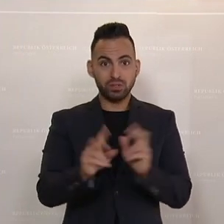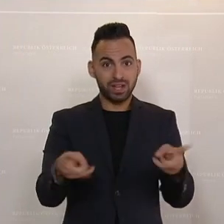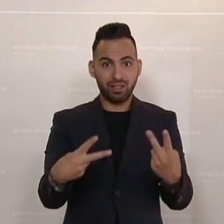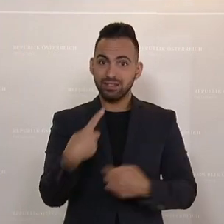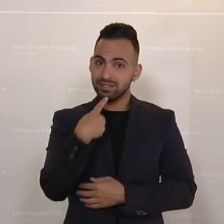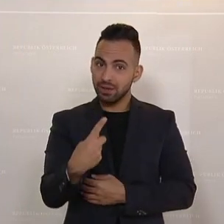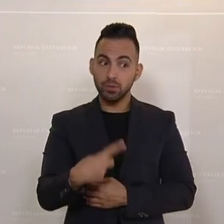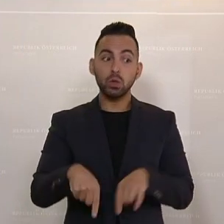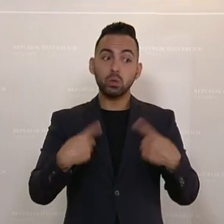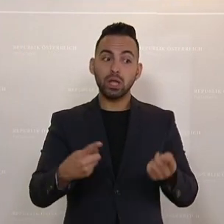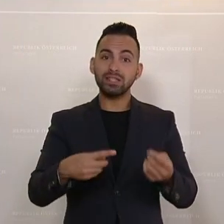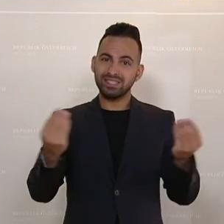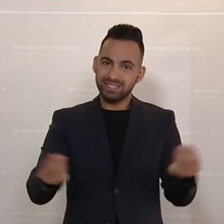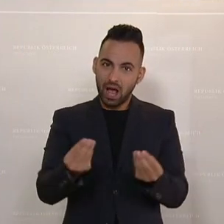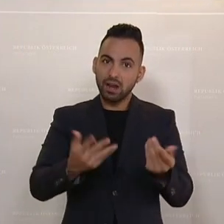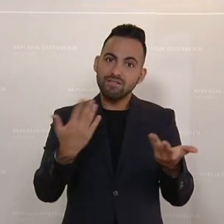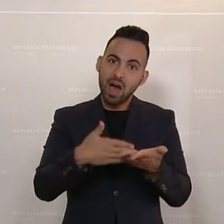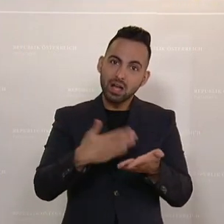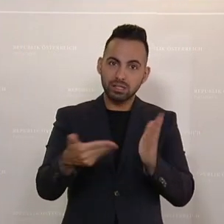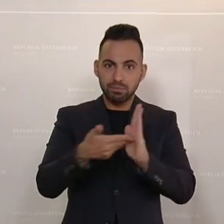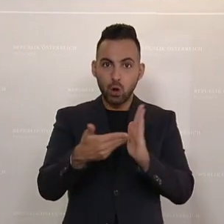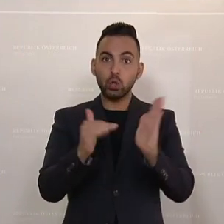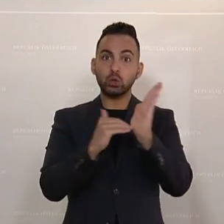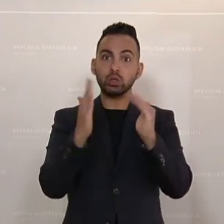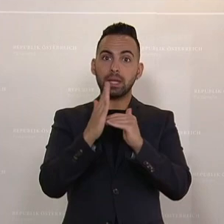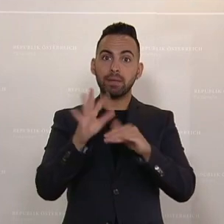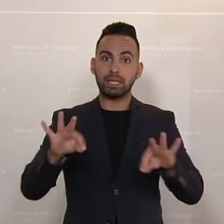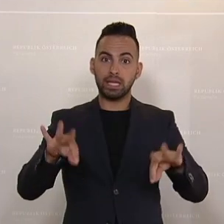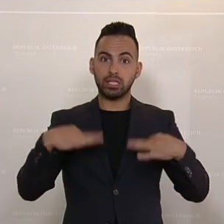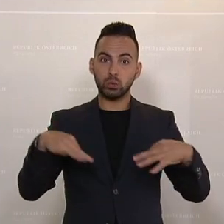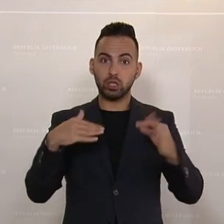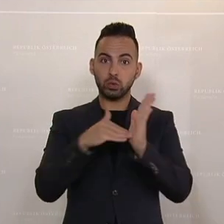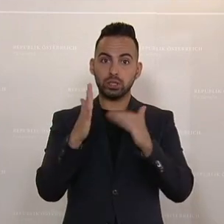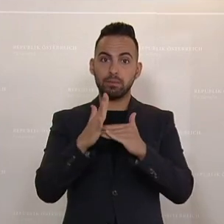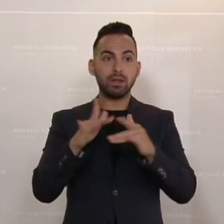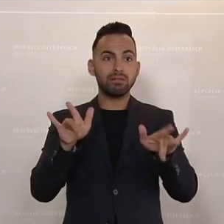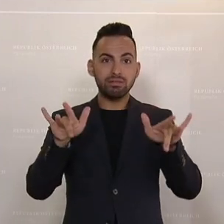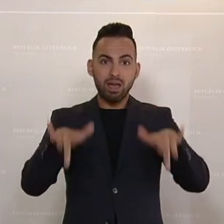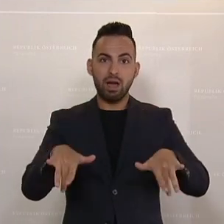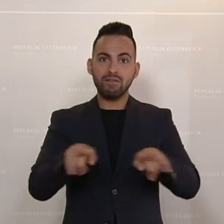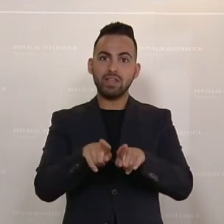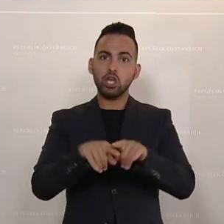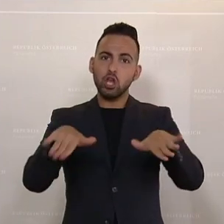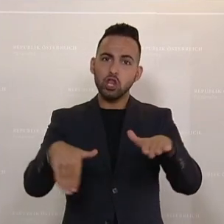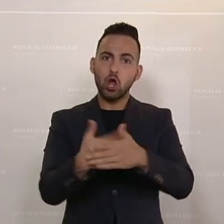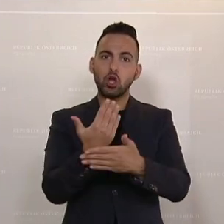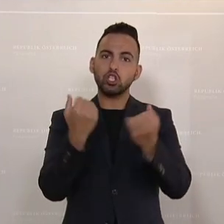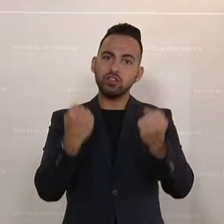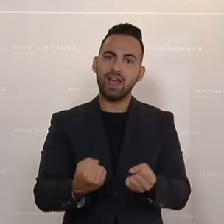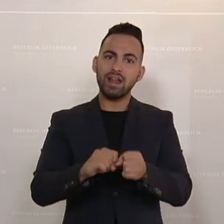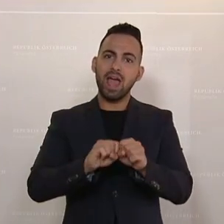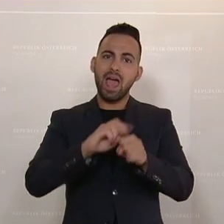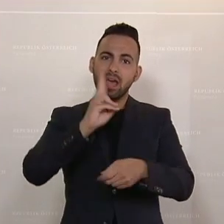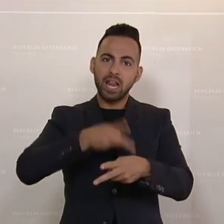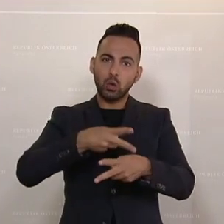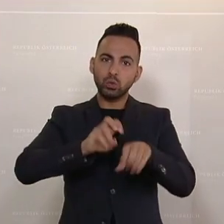dann gehören diese Dinge, die notwendig sind, um das System, das Gesundheitssystem in Österreich auf eine neue, schwere Erkrankungswelle